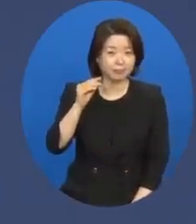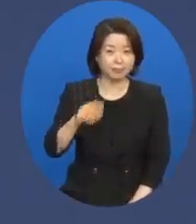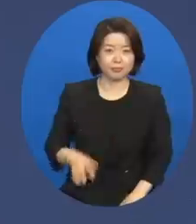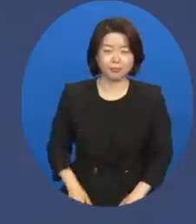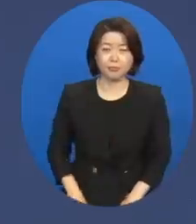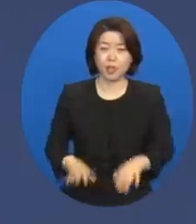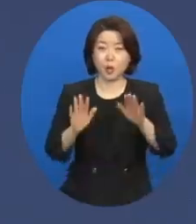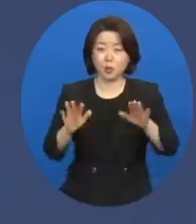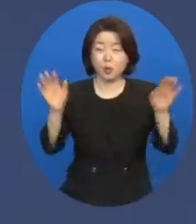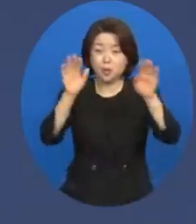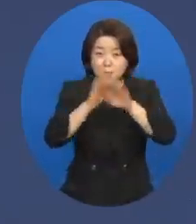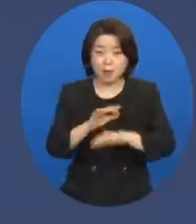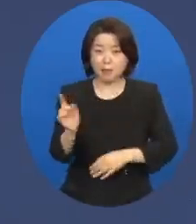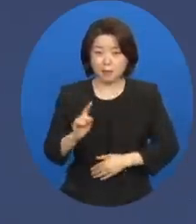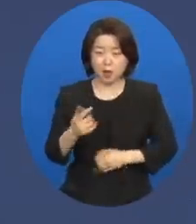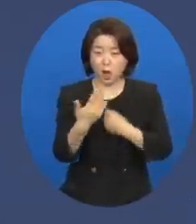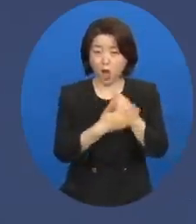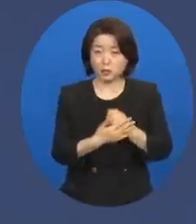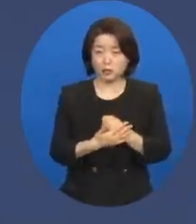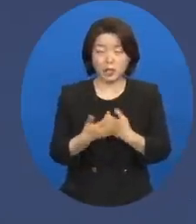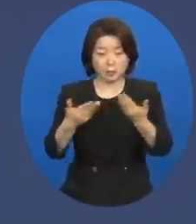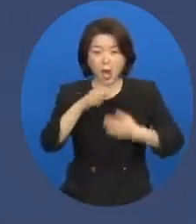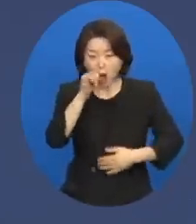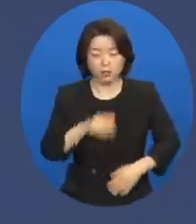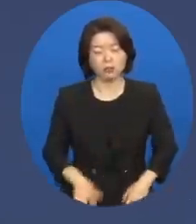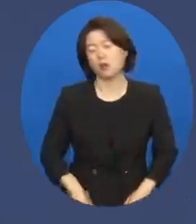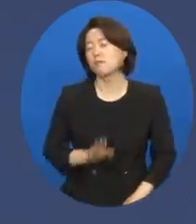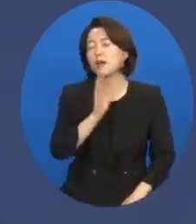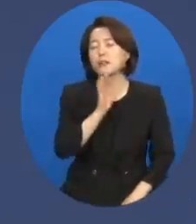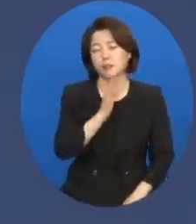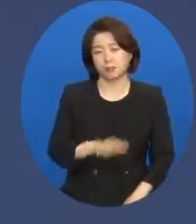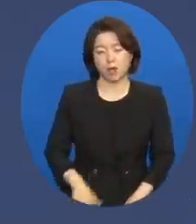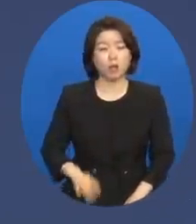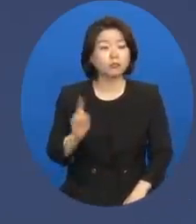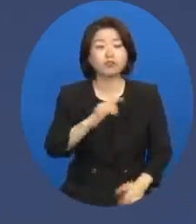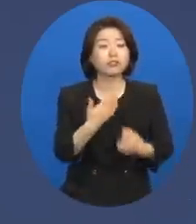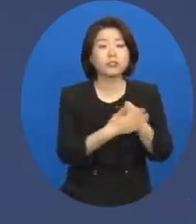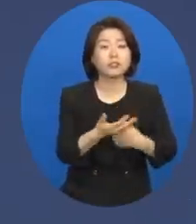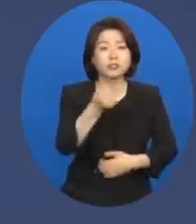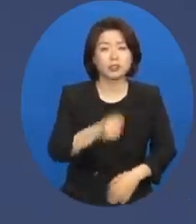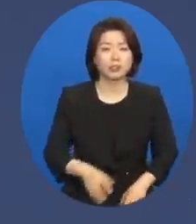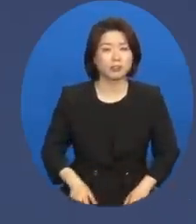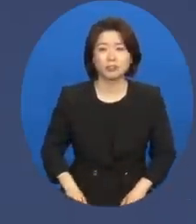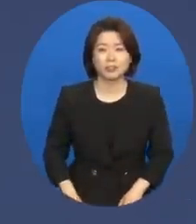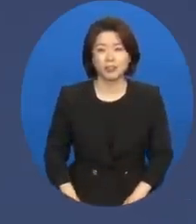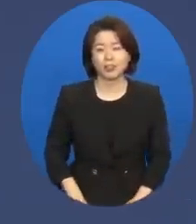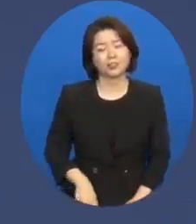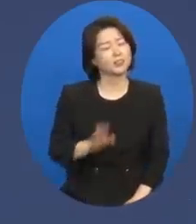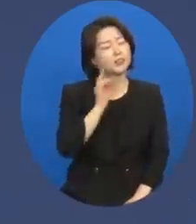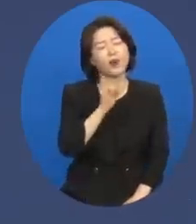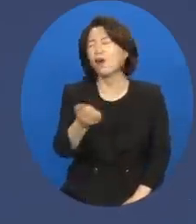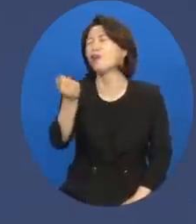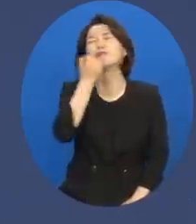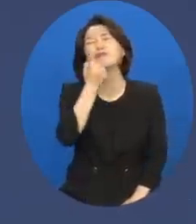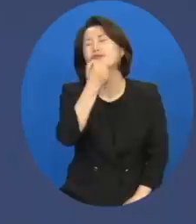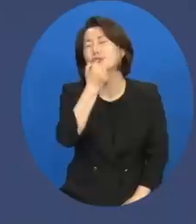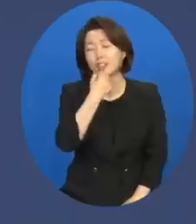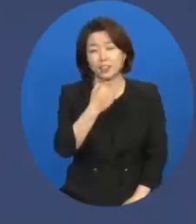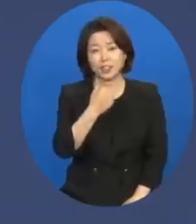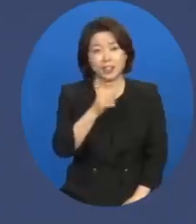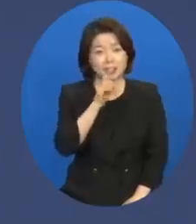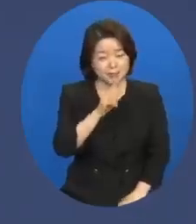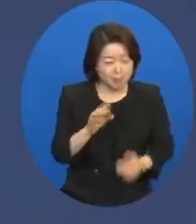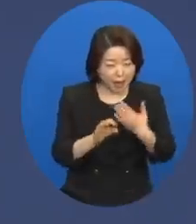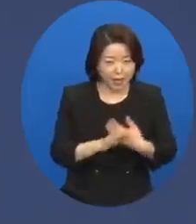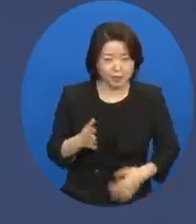그 오늘 저녁에 뭐 은혜 받았어? 너무 받았어요. 무슨 은혜 받았는데? 너무 웃겼어요. 이러면